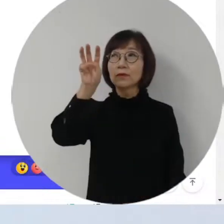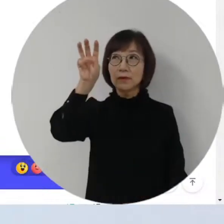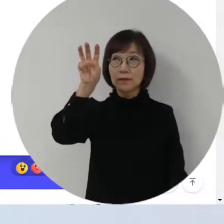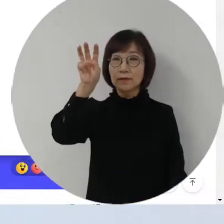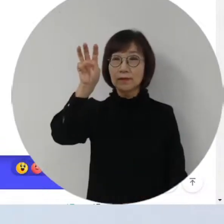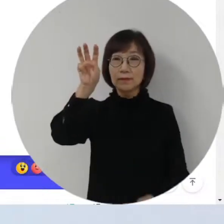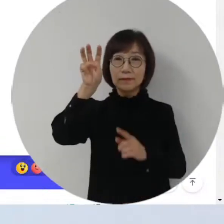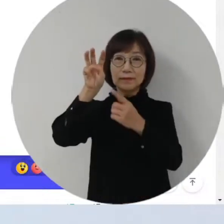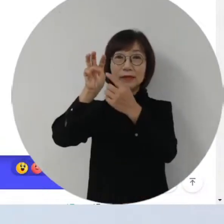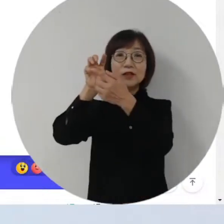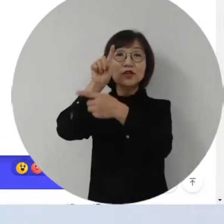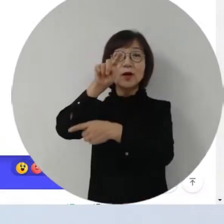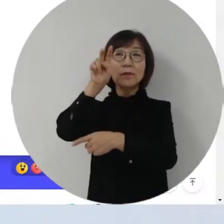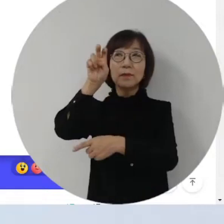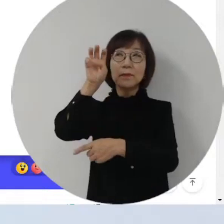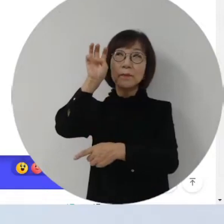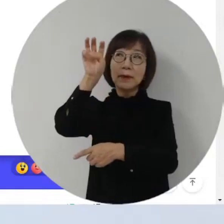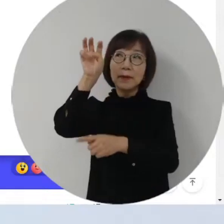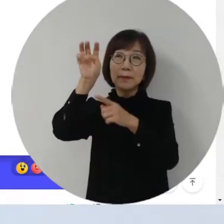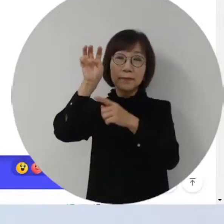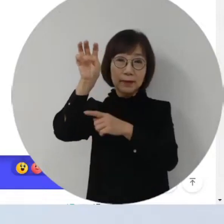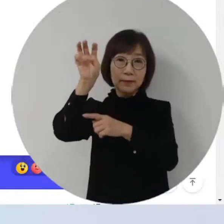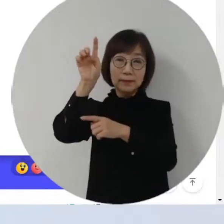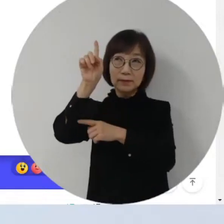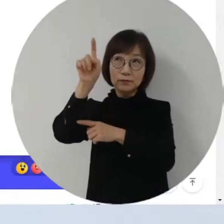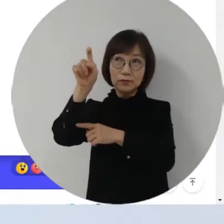검색 데이터 지우기 눌러주시면 됩니다.